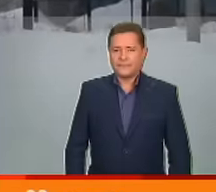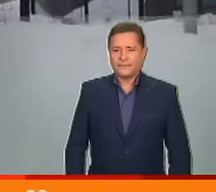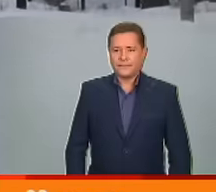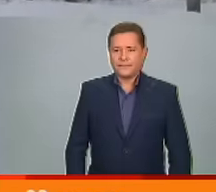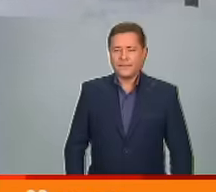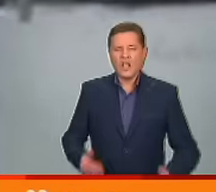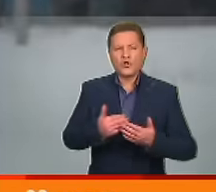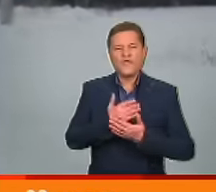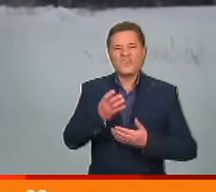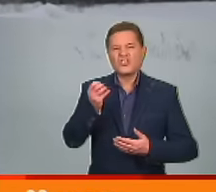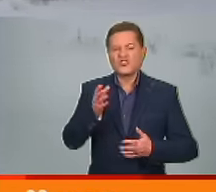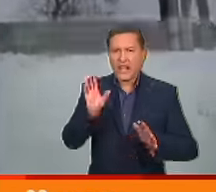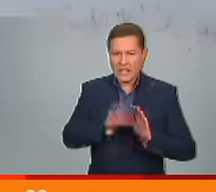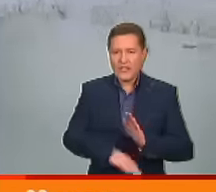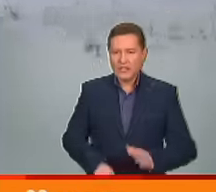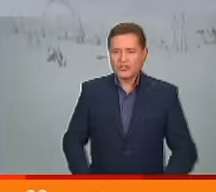Новини ще гірші.